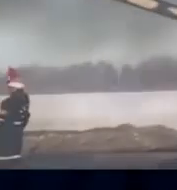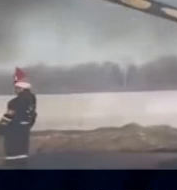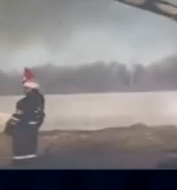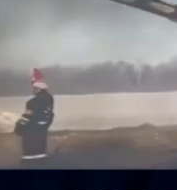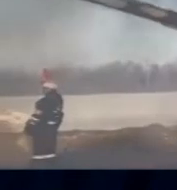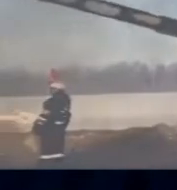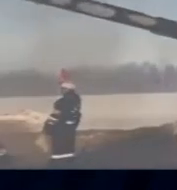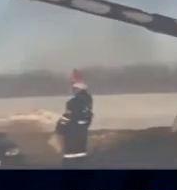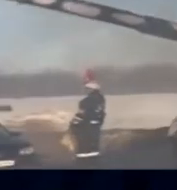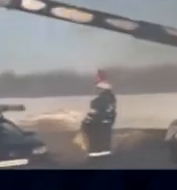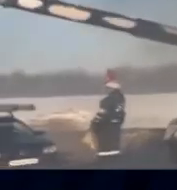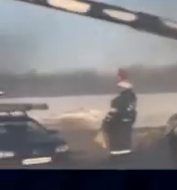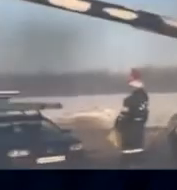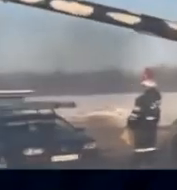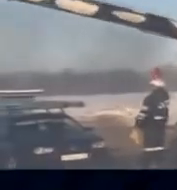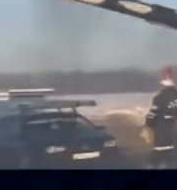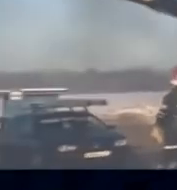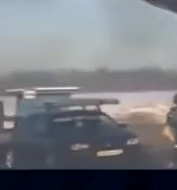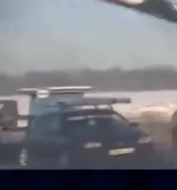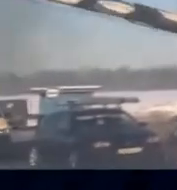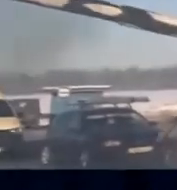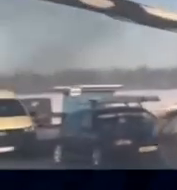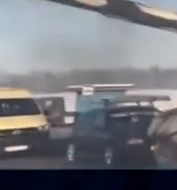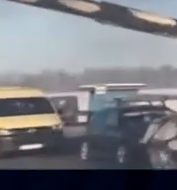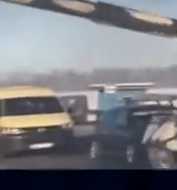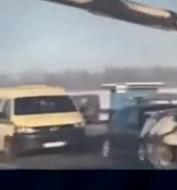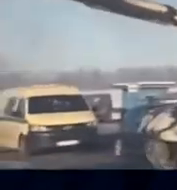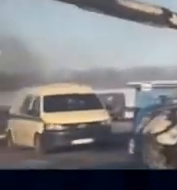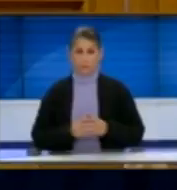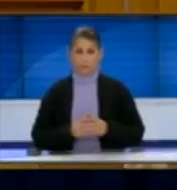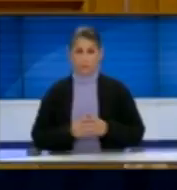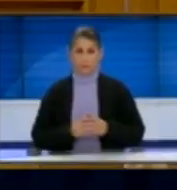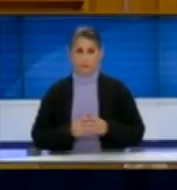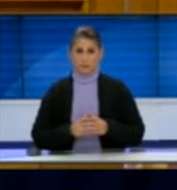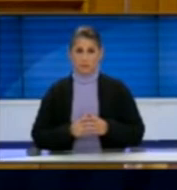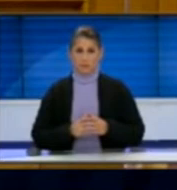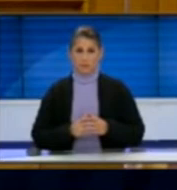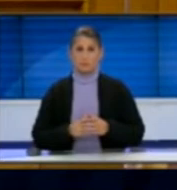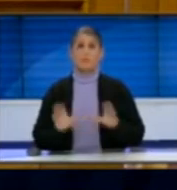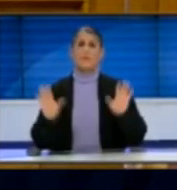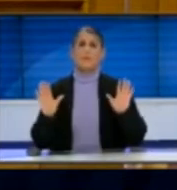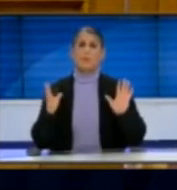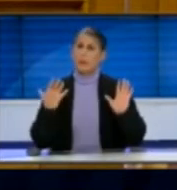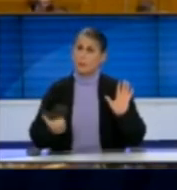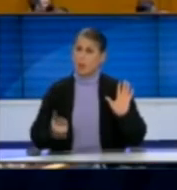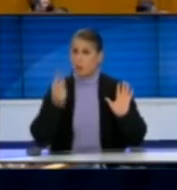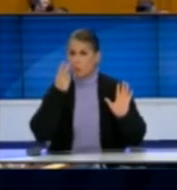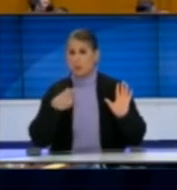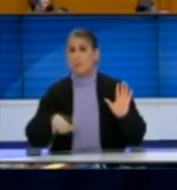διαβούλευση, η ενημέρωση των κομμάτων και εκτός πλαισίου των οργανισμών που συμμετέχει η Ελλάδα μονομερώς. Το γεγονός ότι χωρίς να υπάρξει, από ό,τι